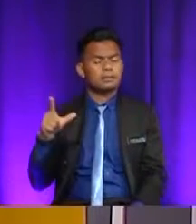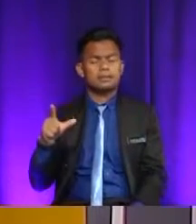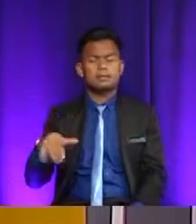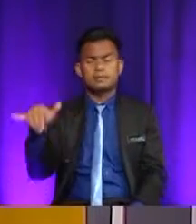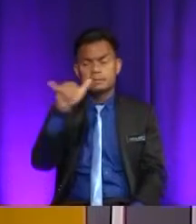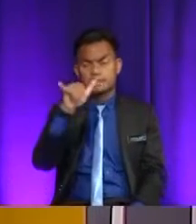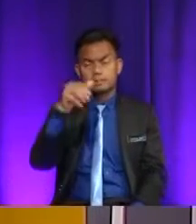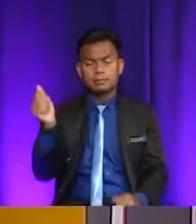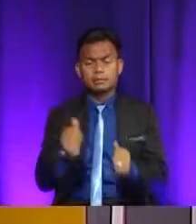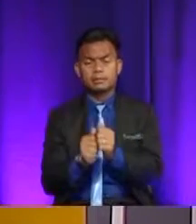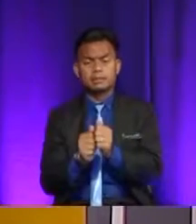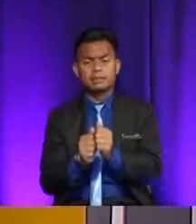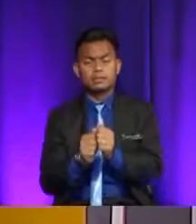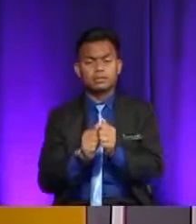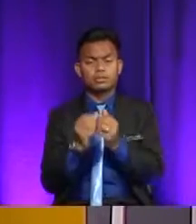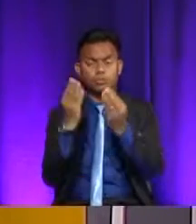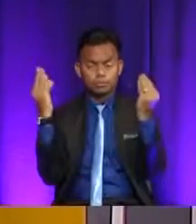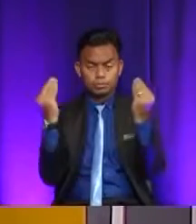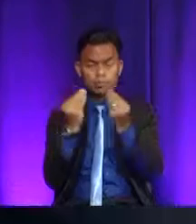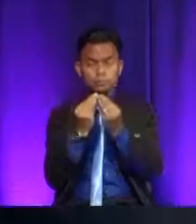cakep kan prinsip Keabadian tenaga